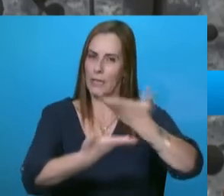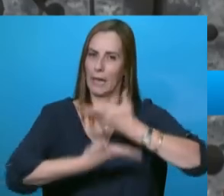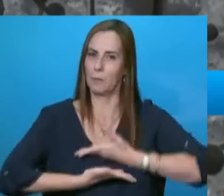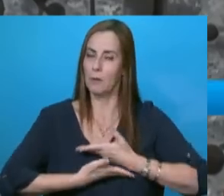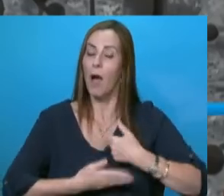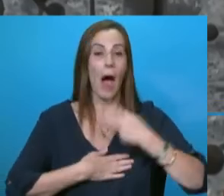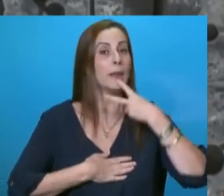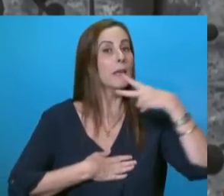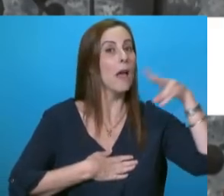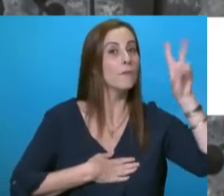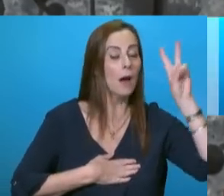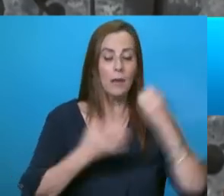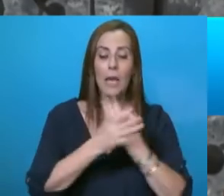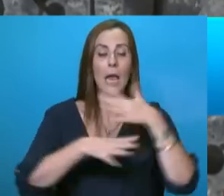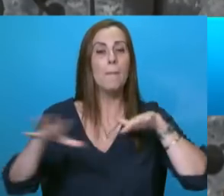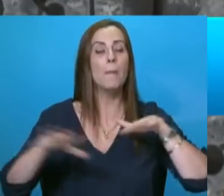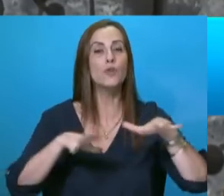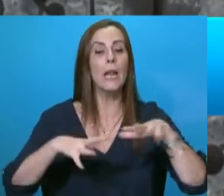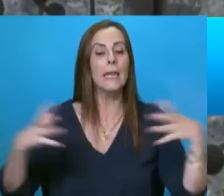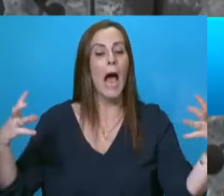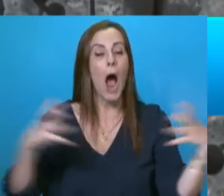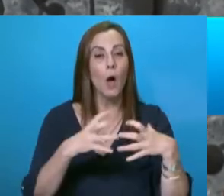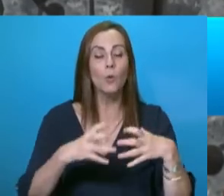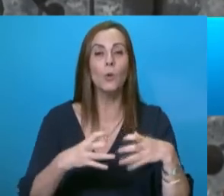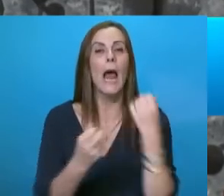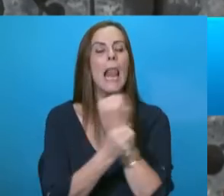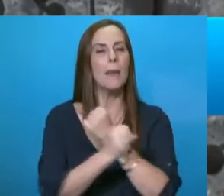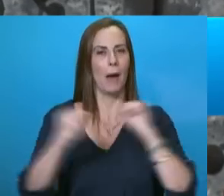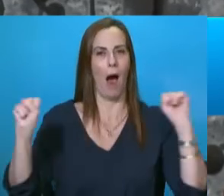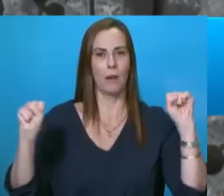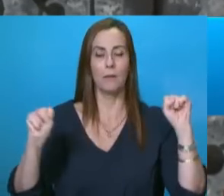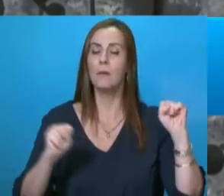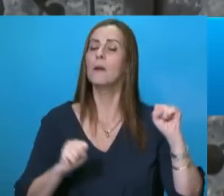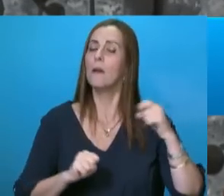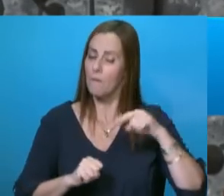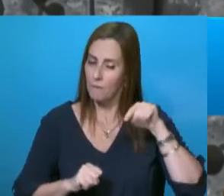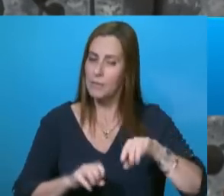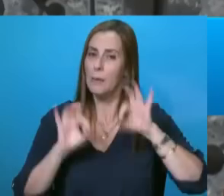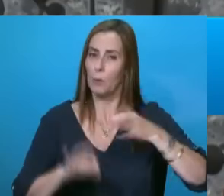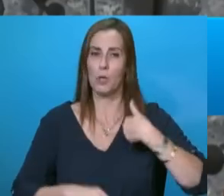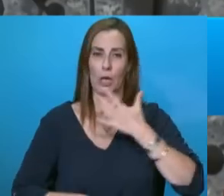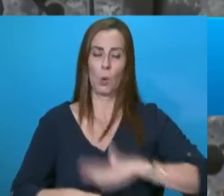הבטחתי כי אקים ממשלת אחדות ליברלית, וכך יש בכוונתי לעשות.